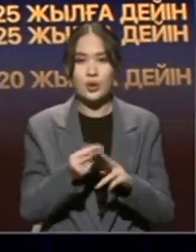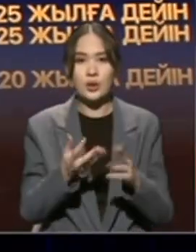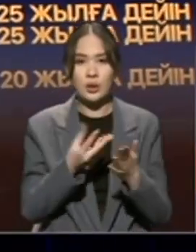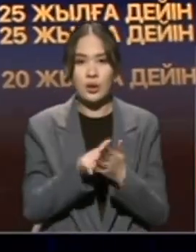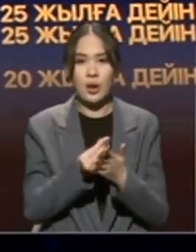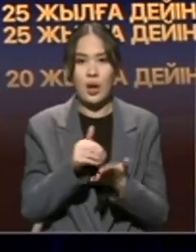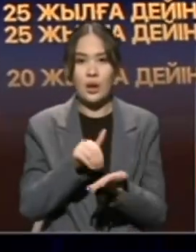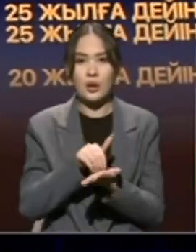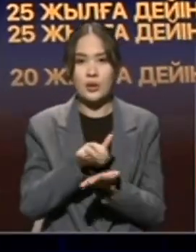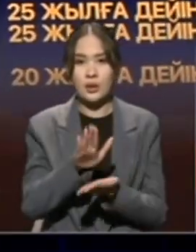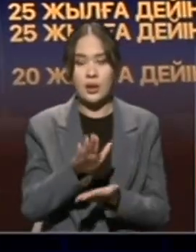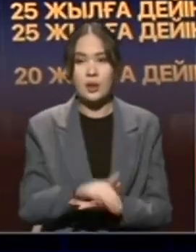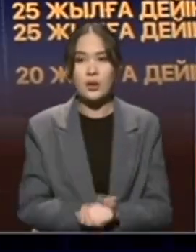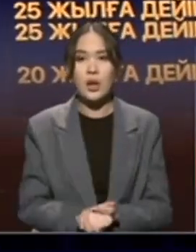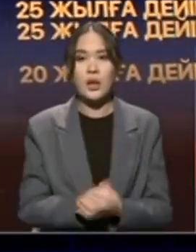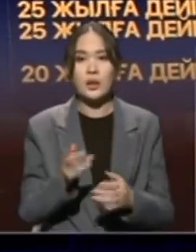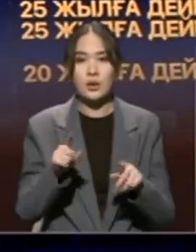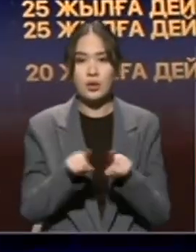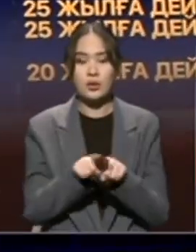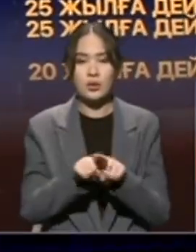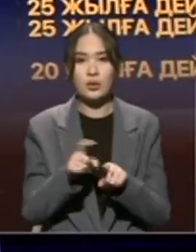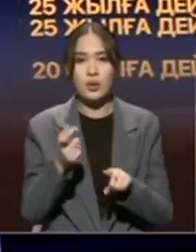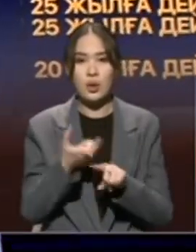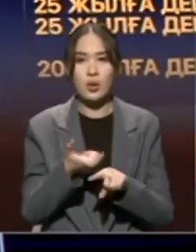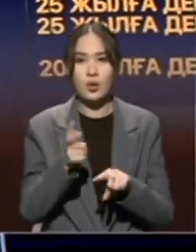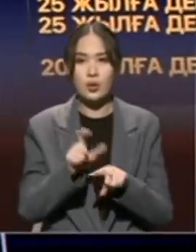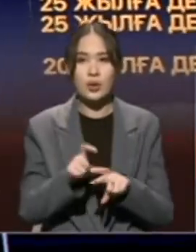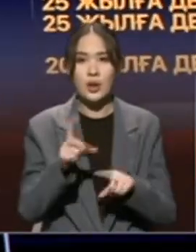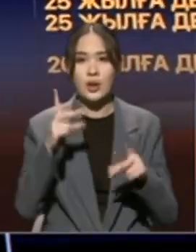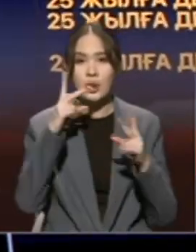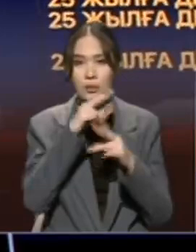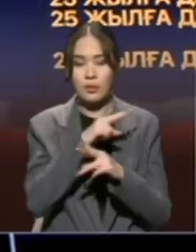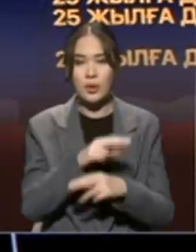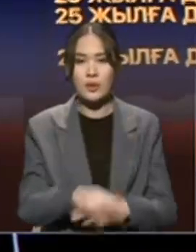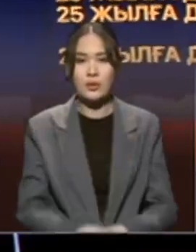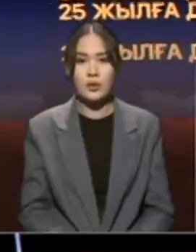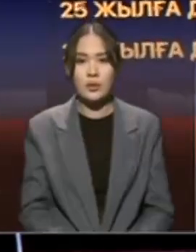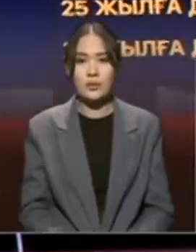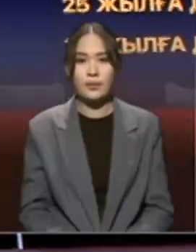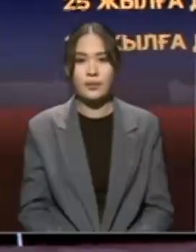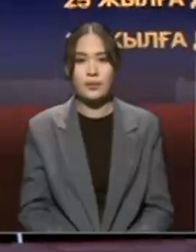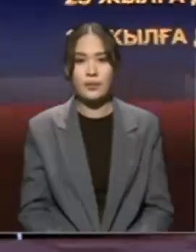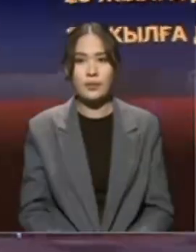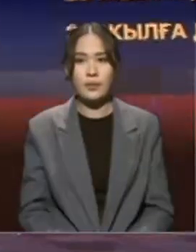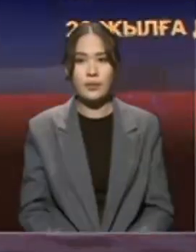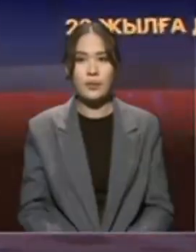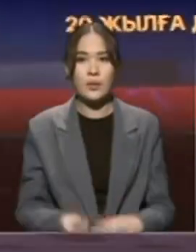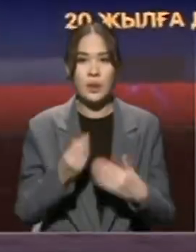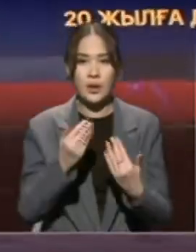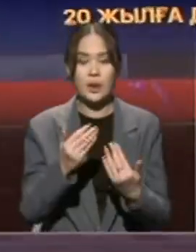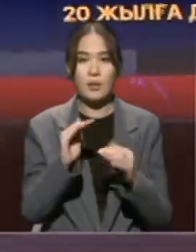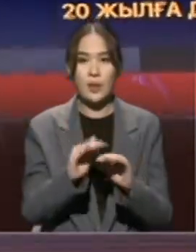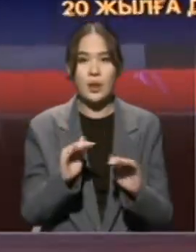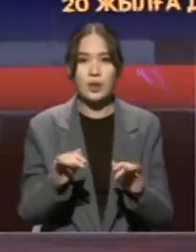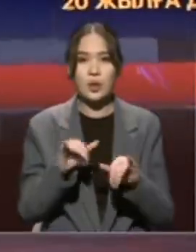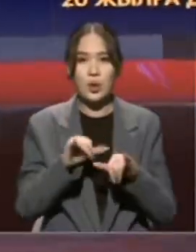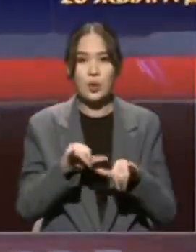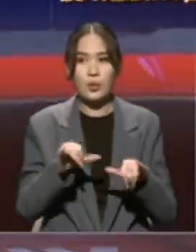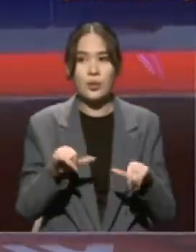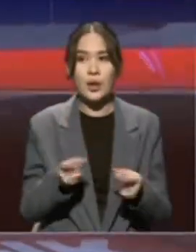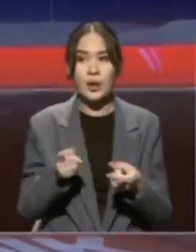сізге отказ береді. Ол да мысалға өте дұрыс емес мысалға. Бұл жерде анандай ғой, мысалға сіздің балаңыз көбейген